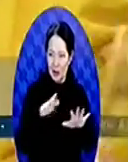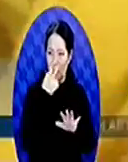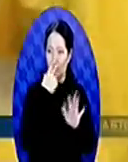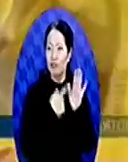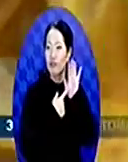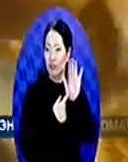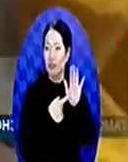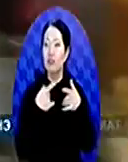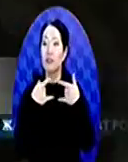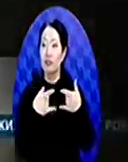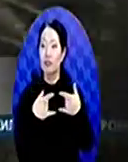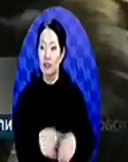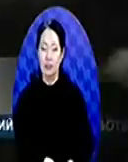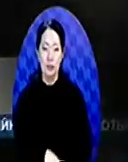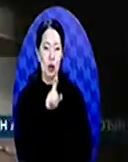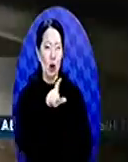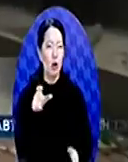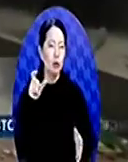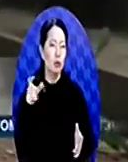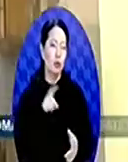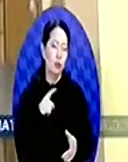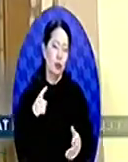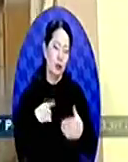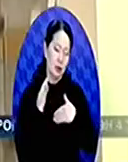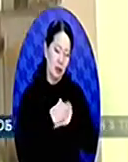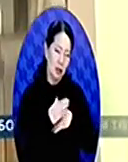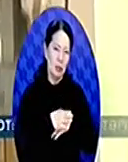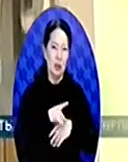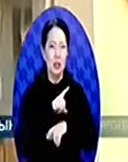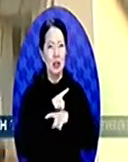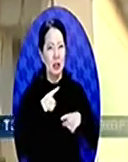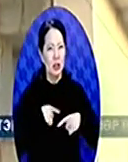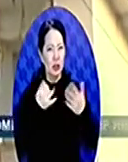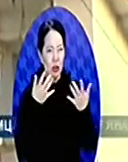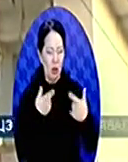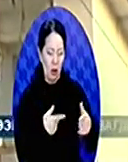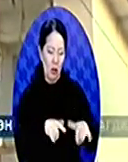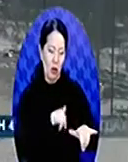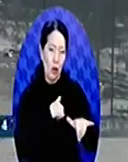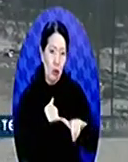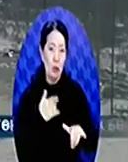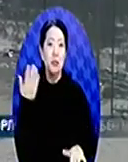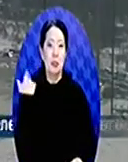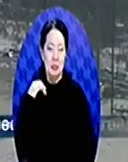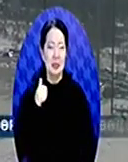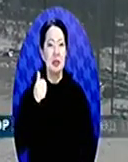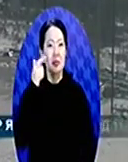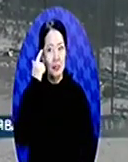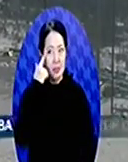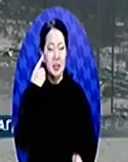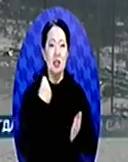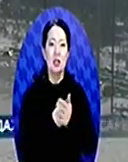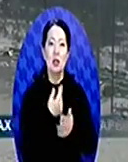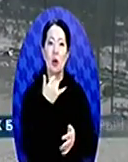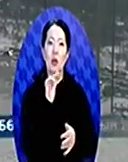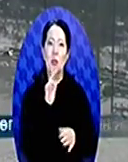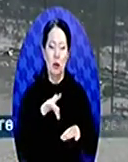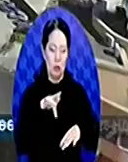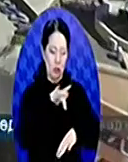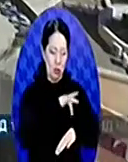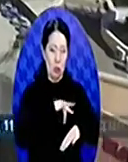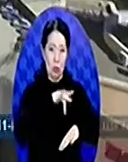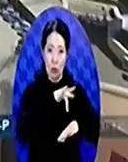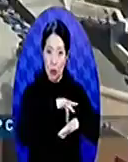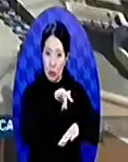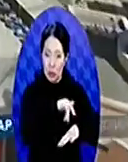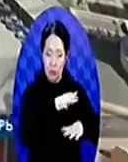байдаг. Энэ үеэр олон хүн амиа алдаж хотын иргэдэд их хэмжээний охирол учруулж байсныг бид мэднэ. За Улаанбаатар хотын хувьд төлөвлөгдөгөө баригдсан хороололлууд